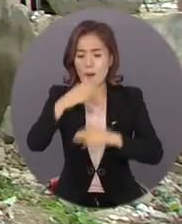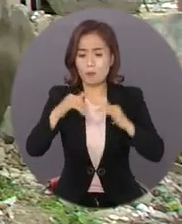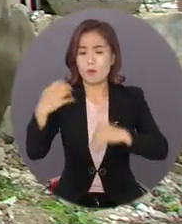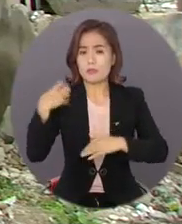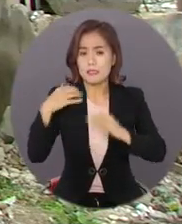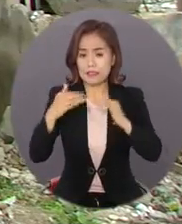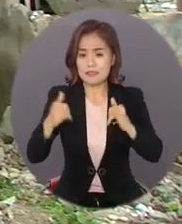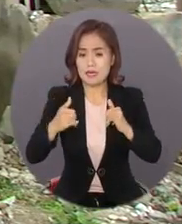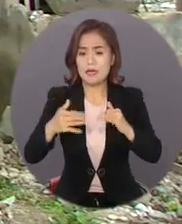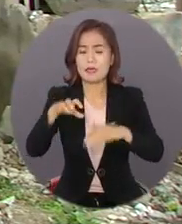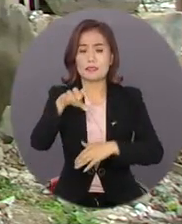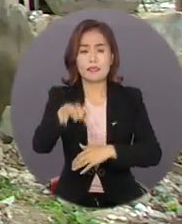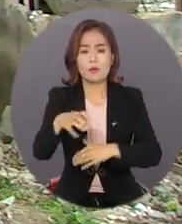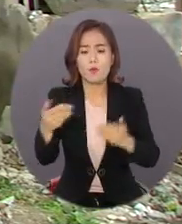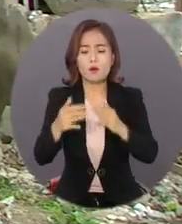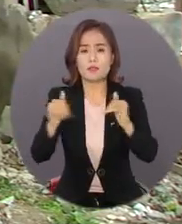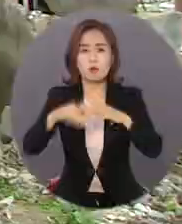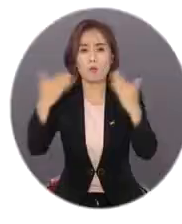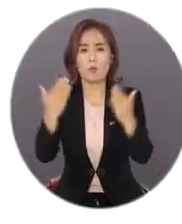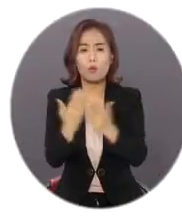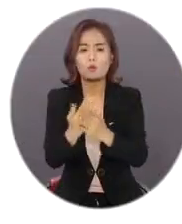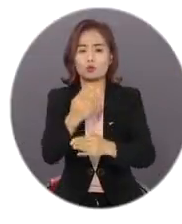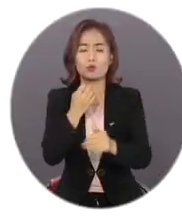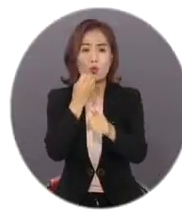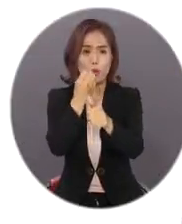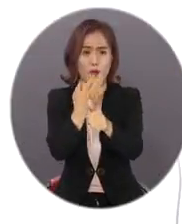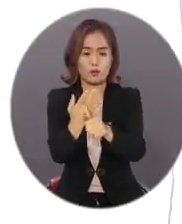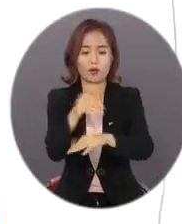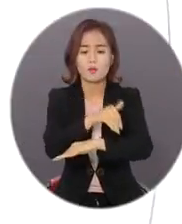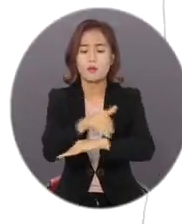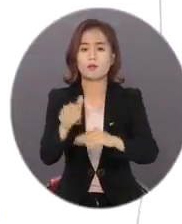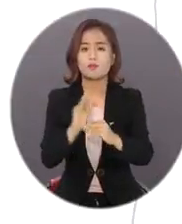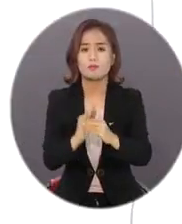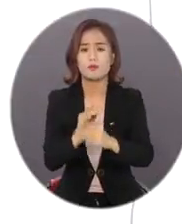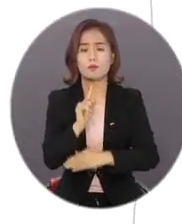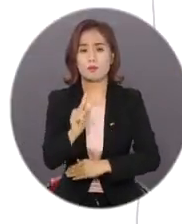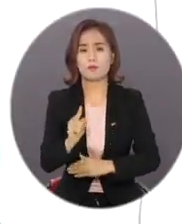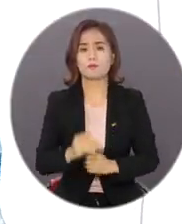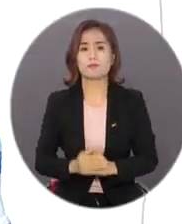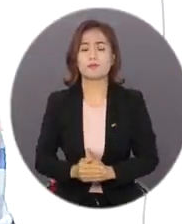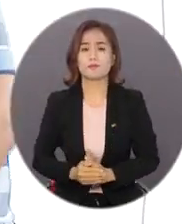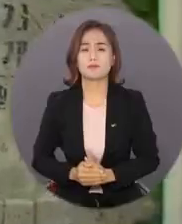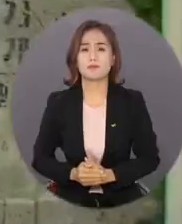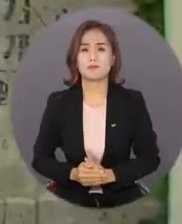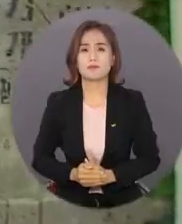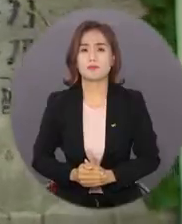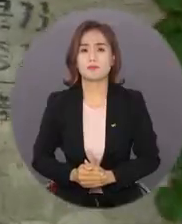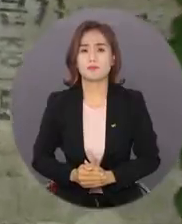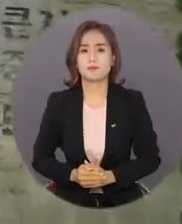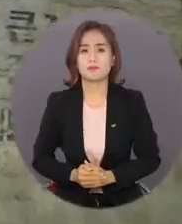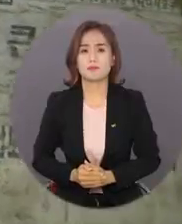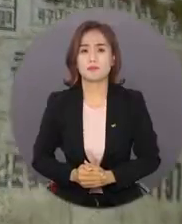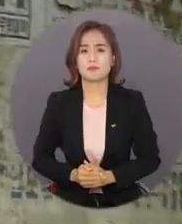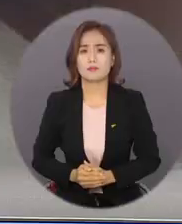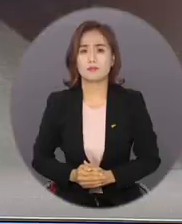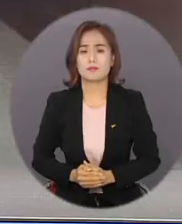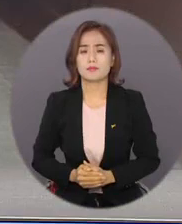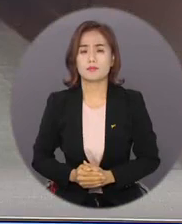책임자와 작업 관리자 등을 수사당국에 고발하는 방안을 검토하고 있다고 덧붙였습니다.